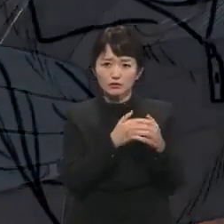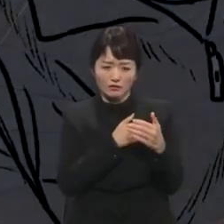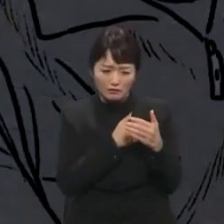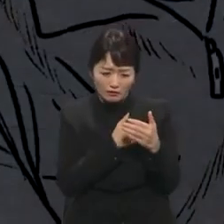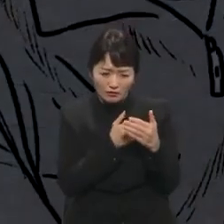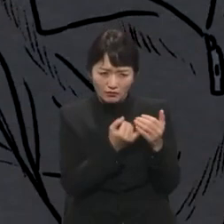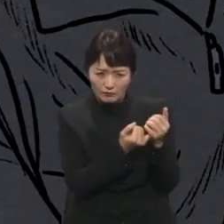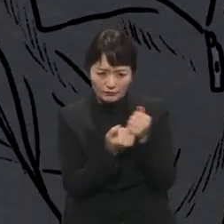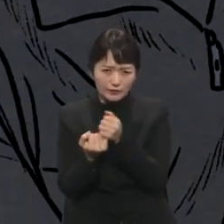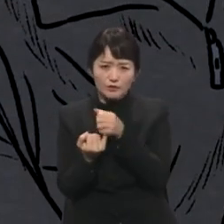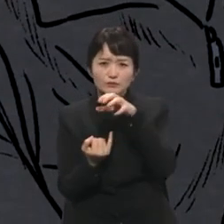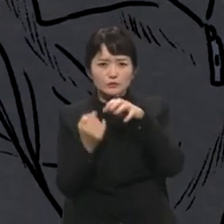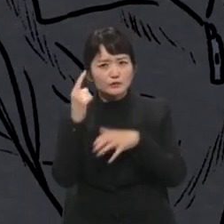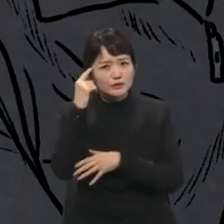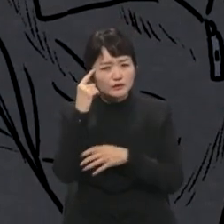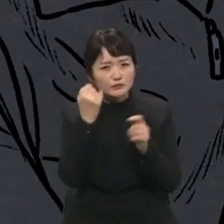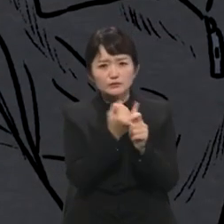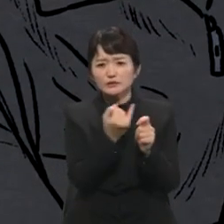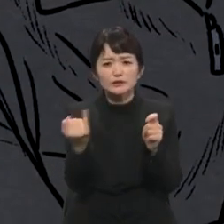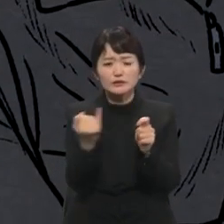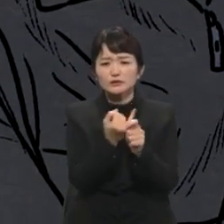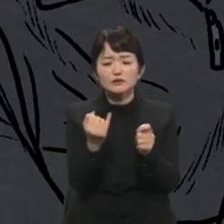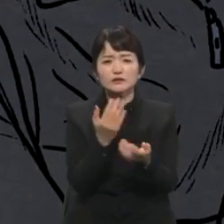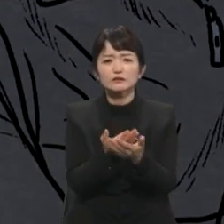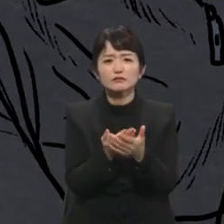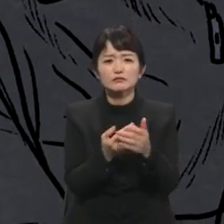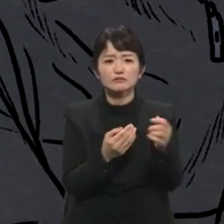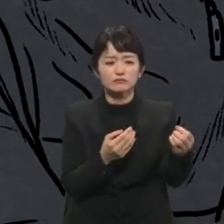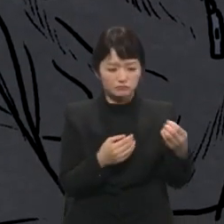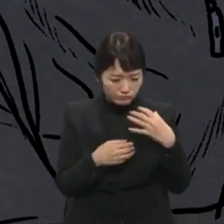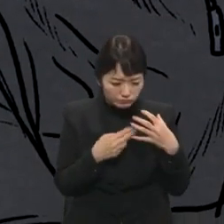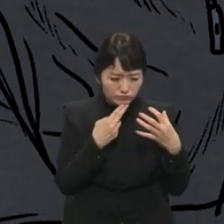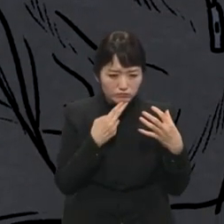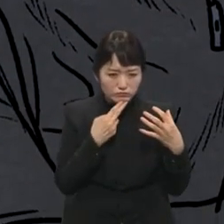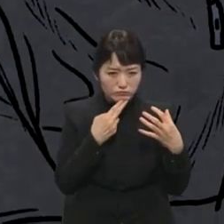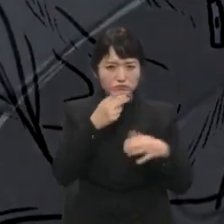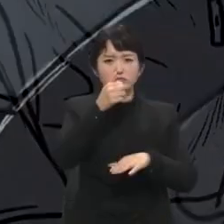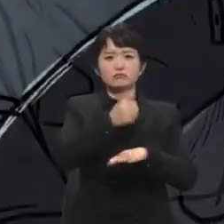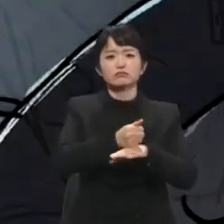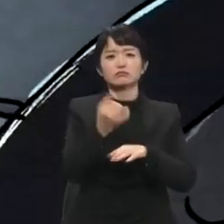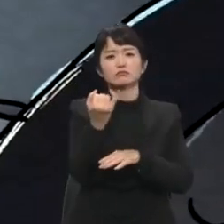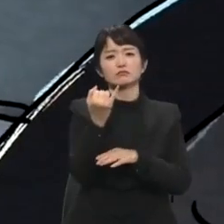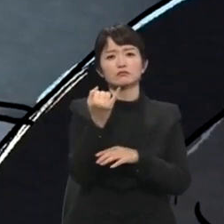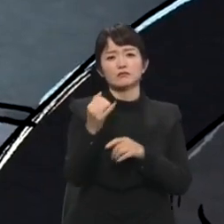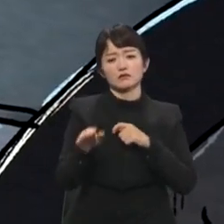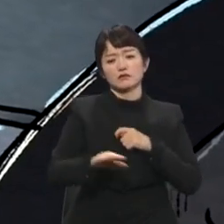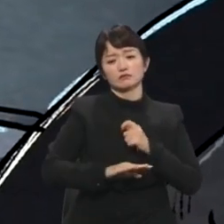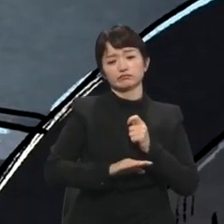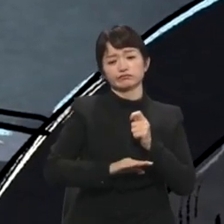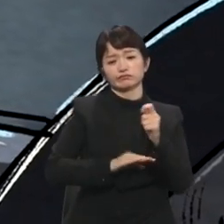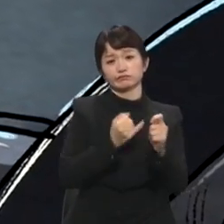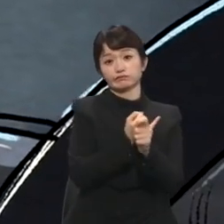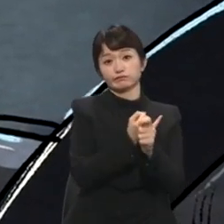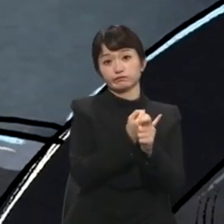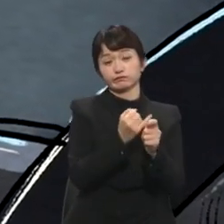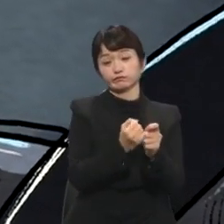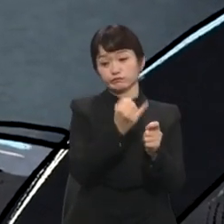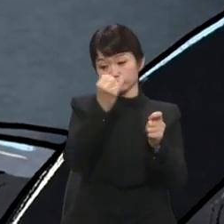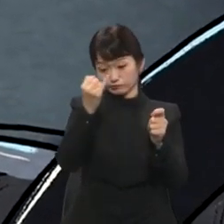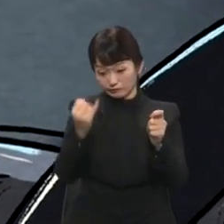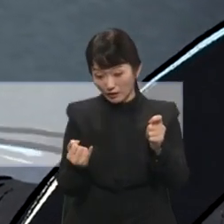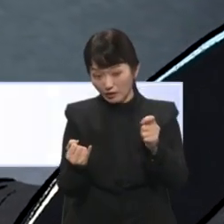불안해졌습니다 그 내려 달라고 했는데도 기사가 아무 말이 없으니까 결국 여대생이이 달리던 택시에서 뛰어내 어요